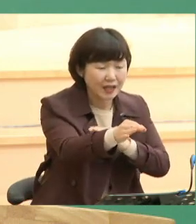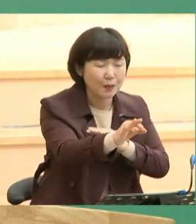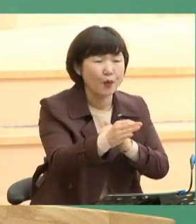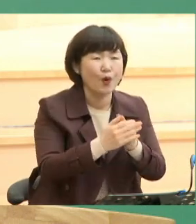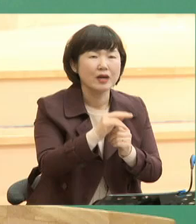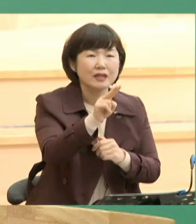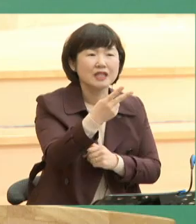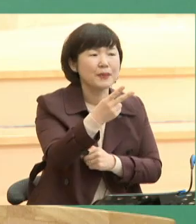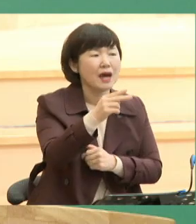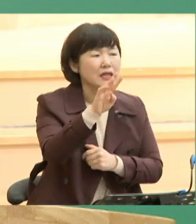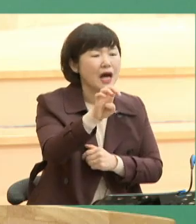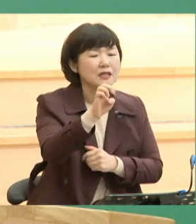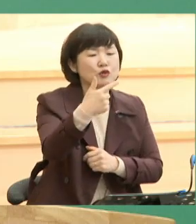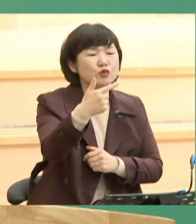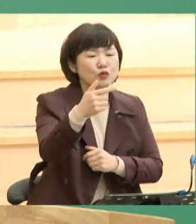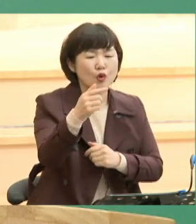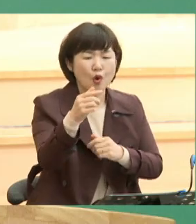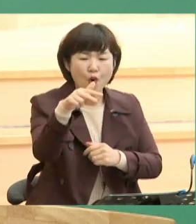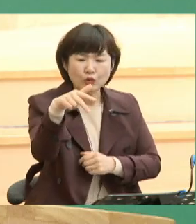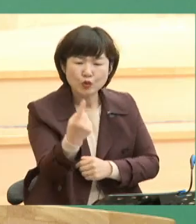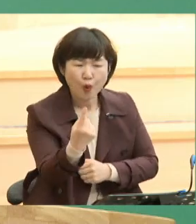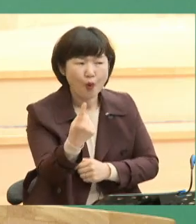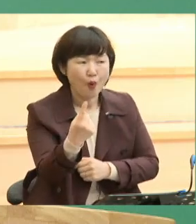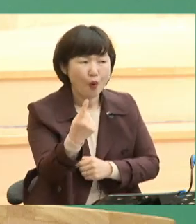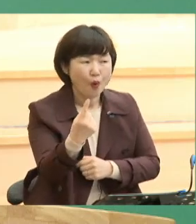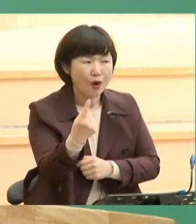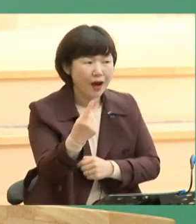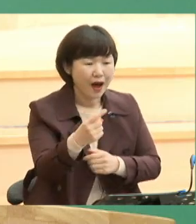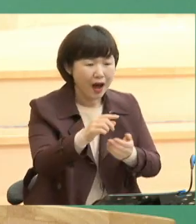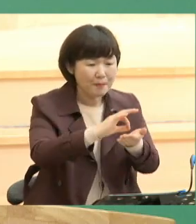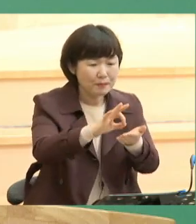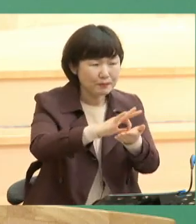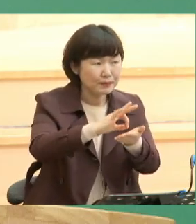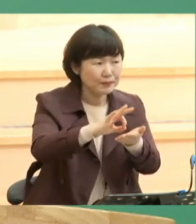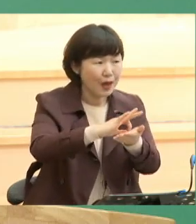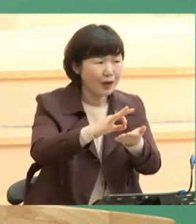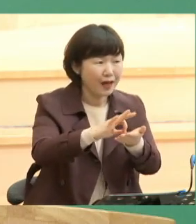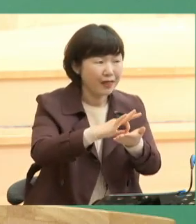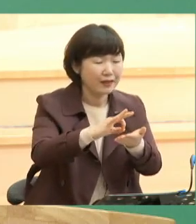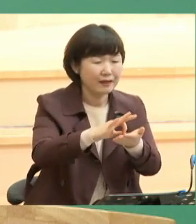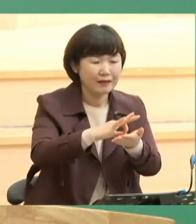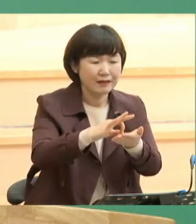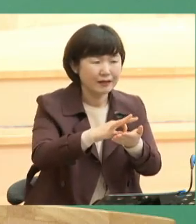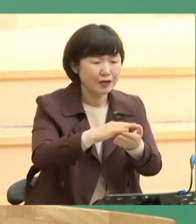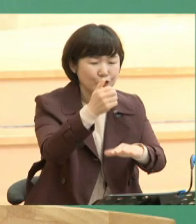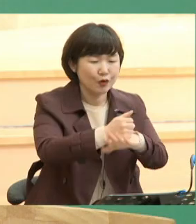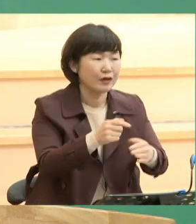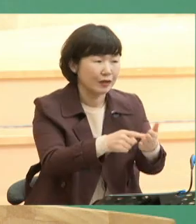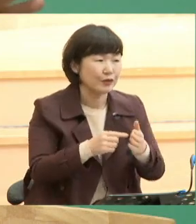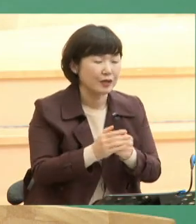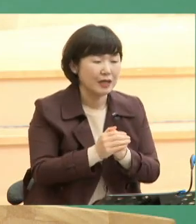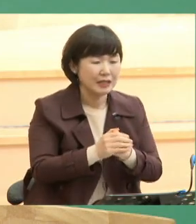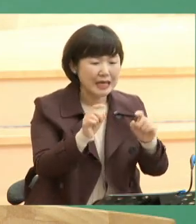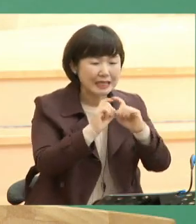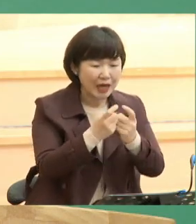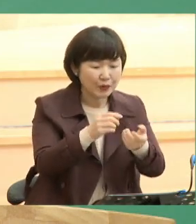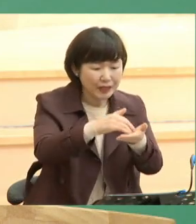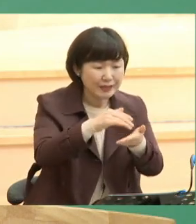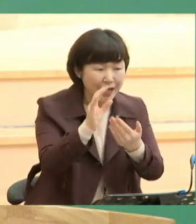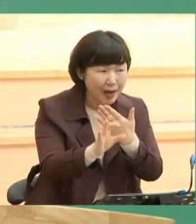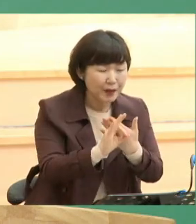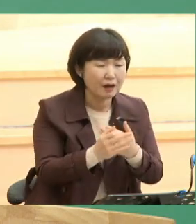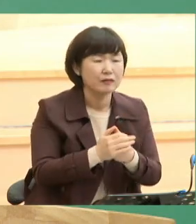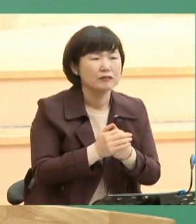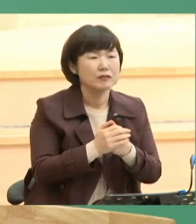246 초원이 갈등 활 위에 비용으로 처리가 되어 진다는 말이다 죄인으로 계상 하면 이게 어떻게 되어진 야